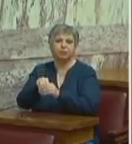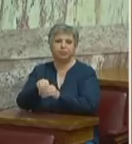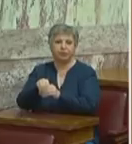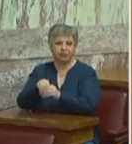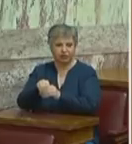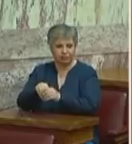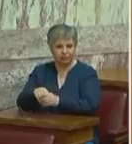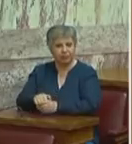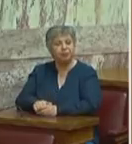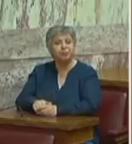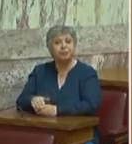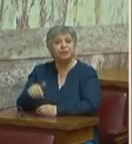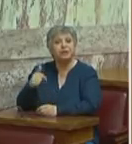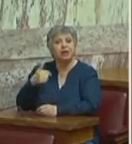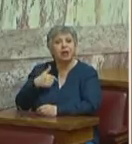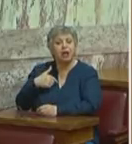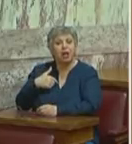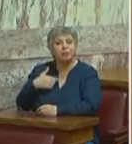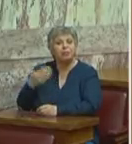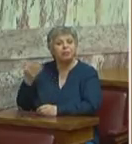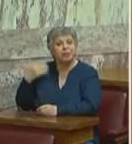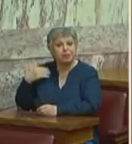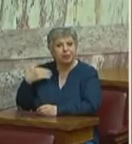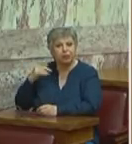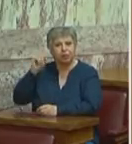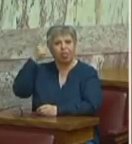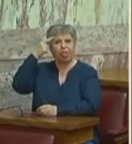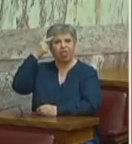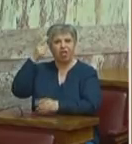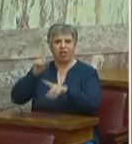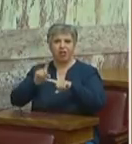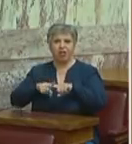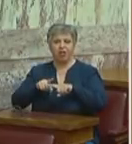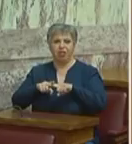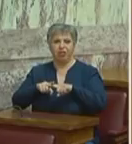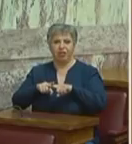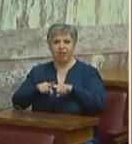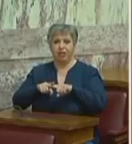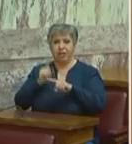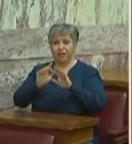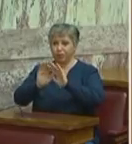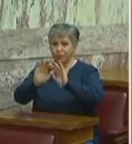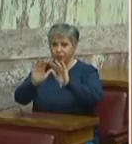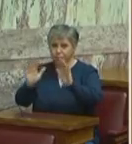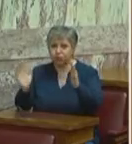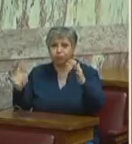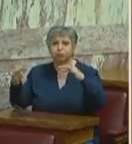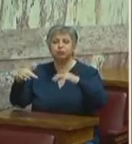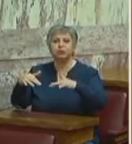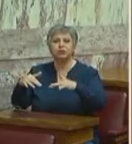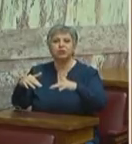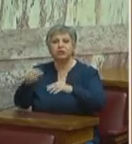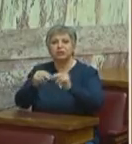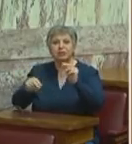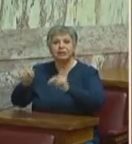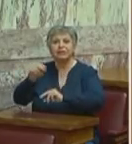από τους εμπνευστές αυτής της Συνόδου. Να πιάσουμε ξανά το νήμα από